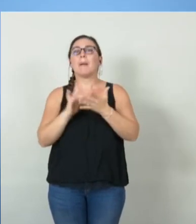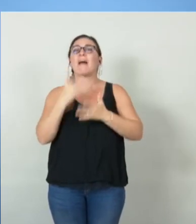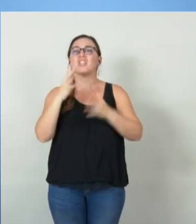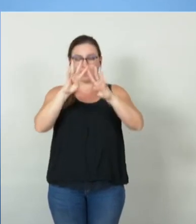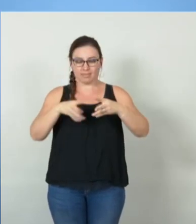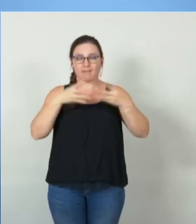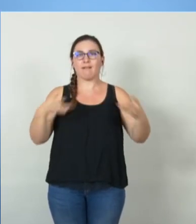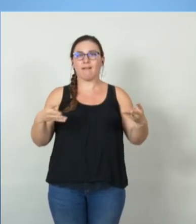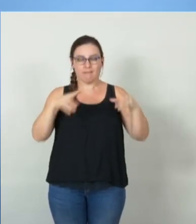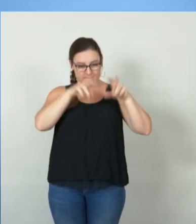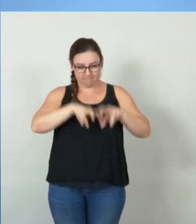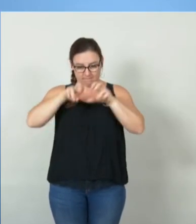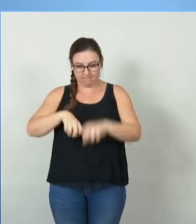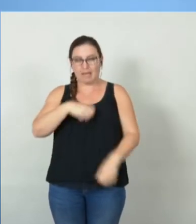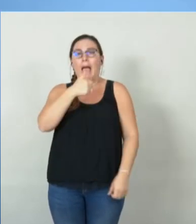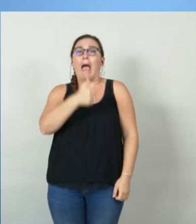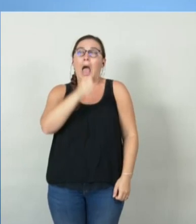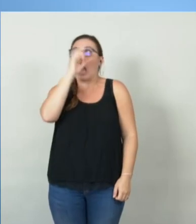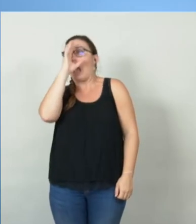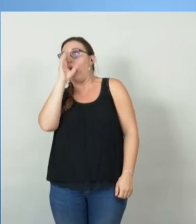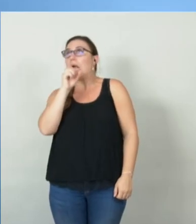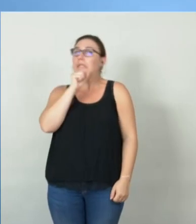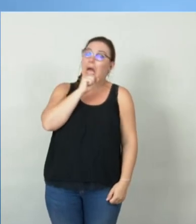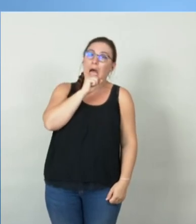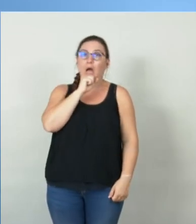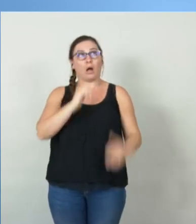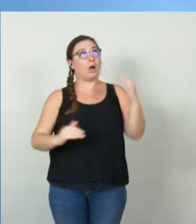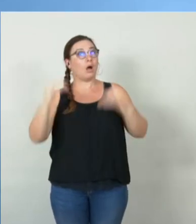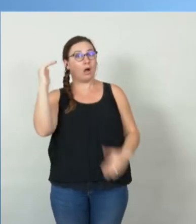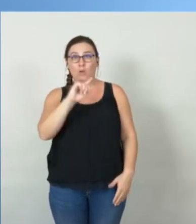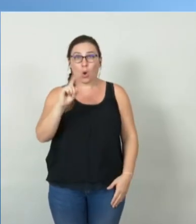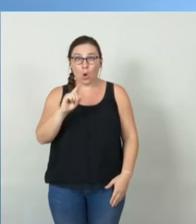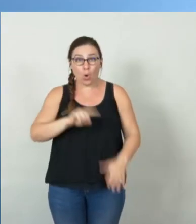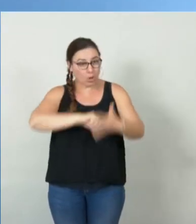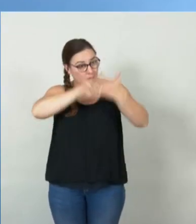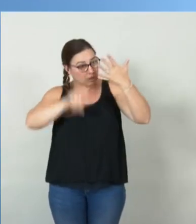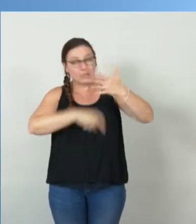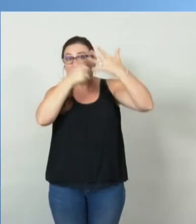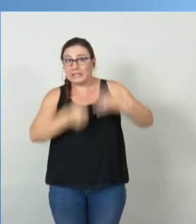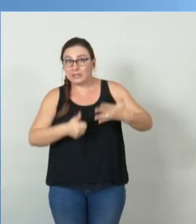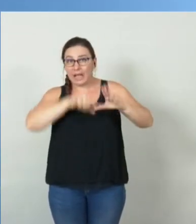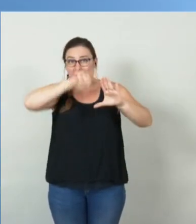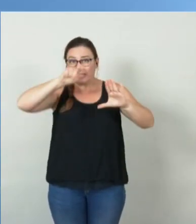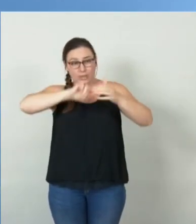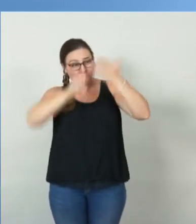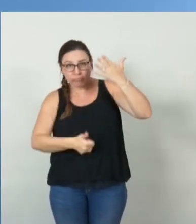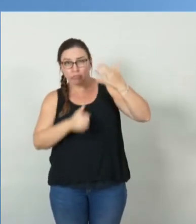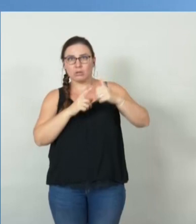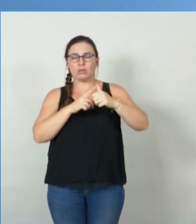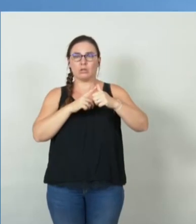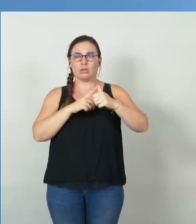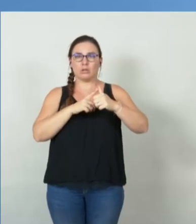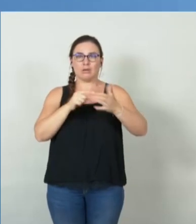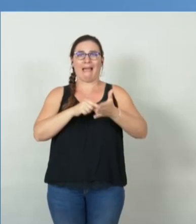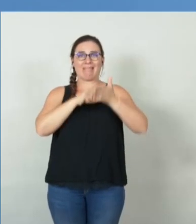compte administratif ce n'est pas un par hasard qui explose les ratios c'est tous les indicateurs c'est à dire plus